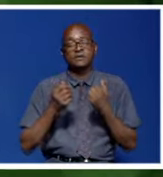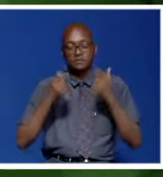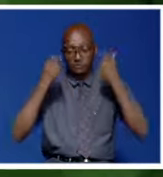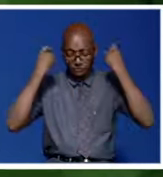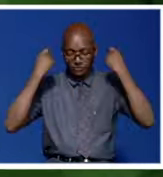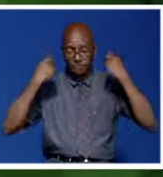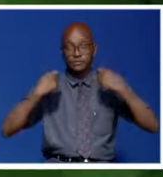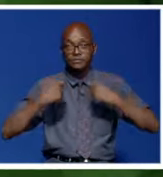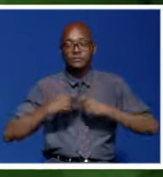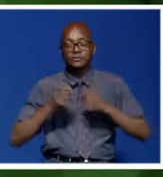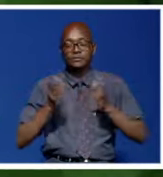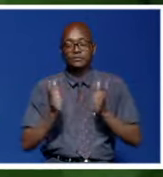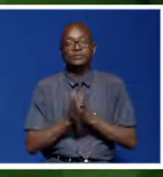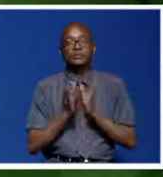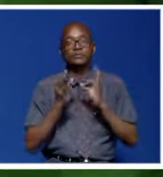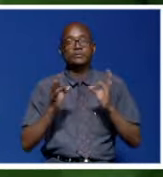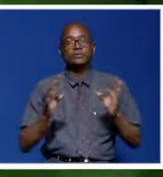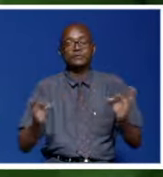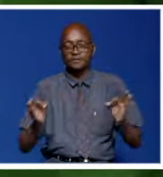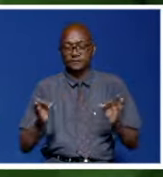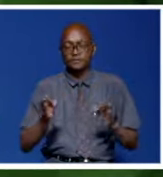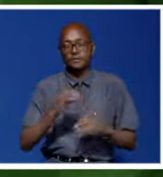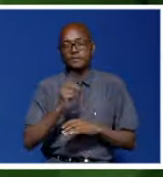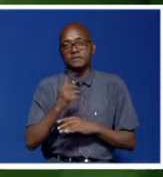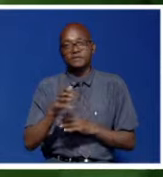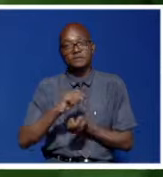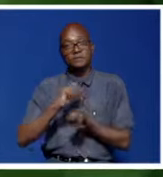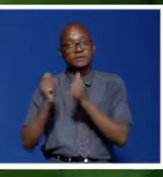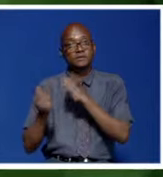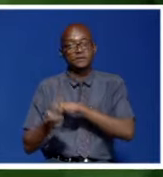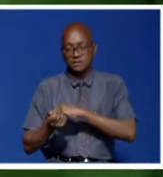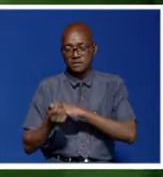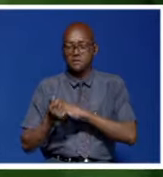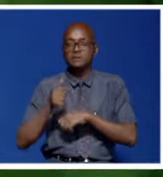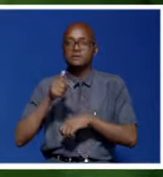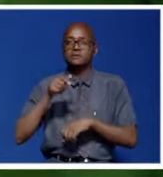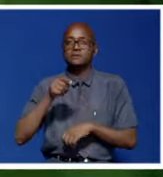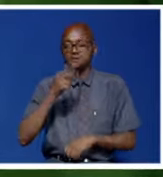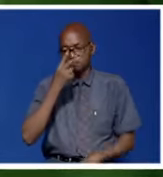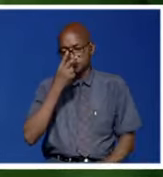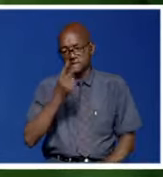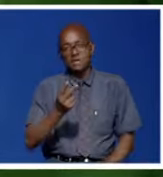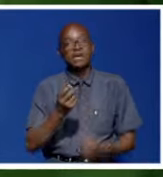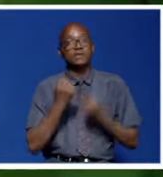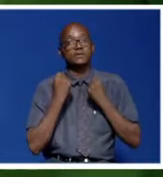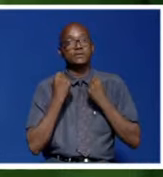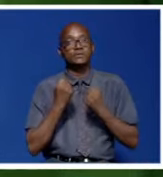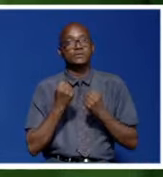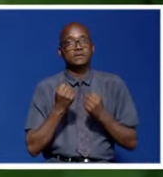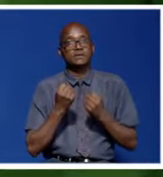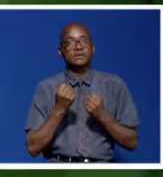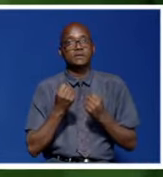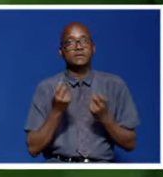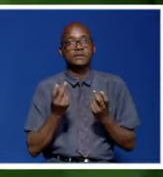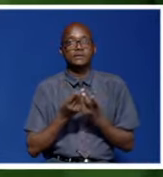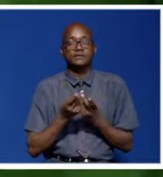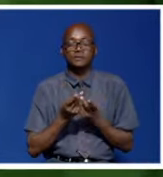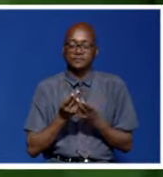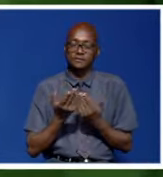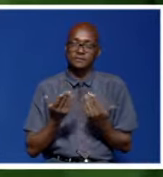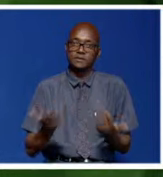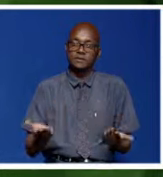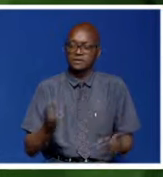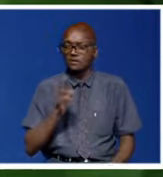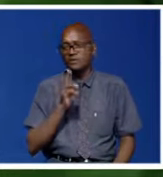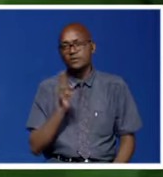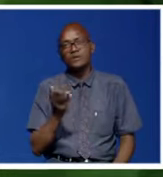tukufu ya mapinduzi matukufu ya Zanzibar, na muda wake alikuwa akionekana ni shujaa kwa ujasiri wake na ujengaji wa